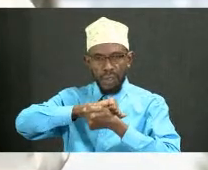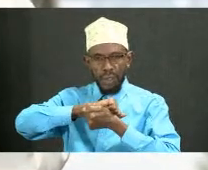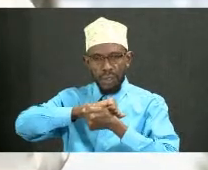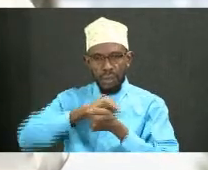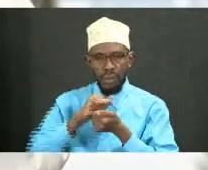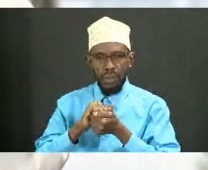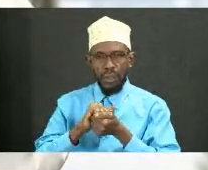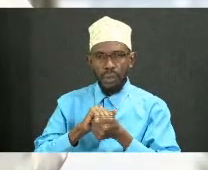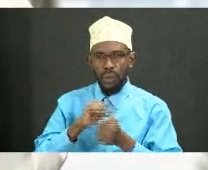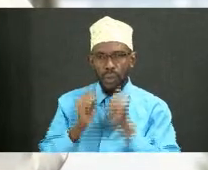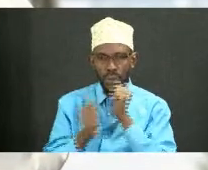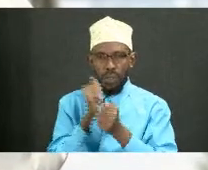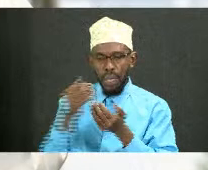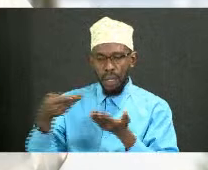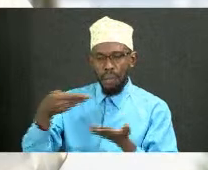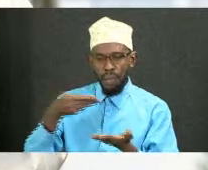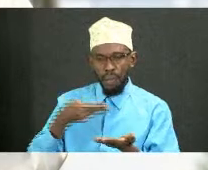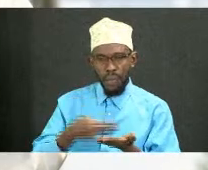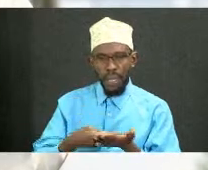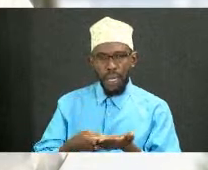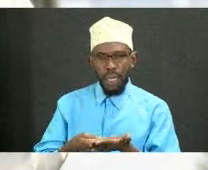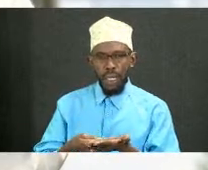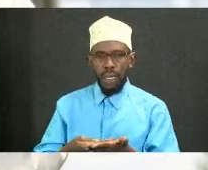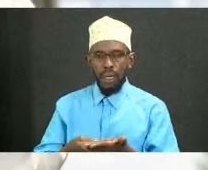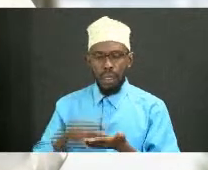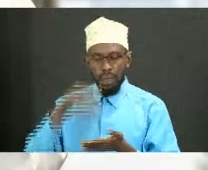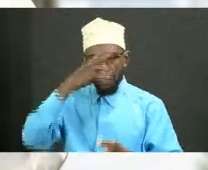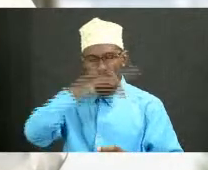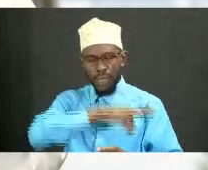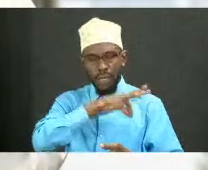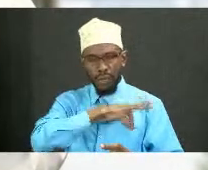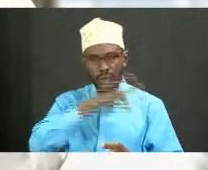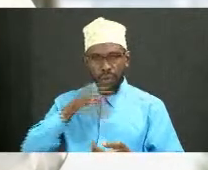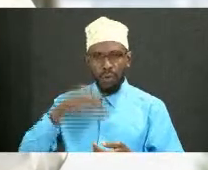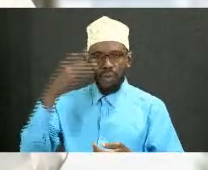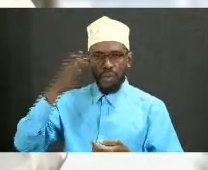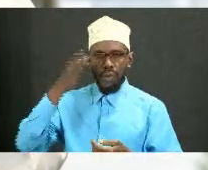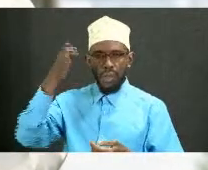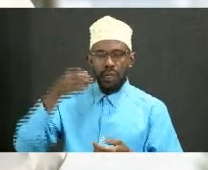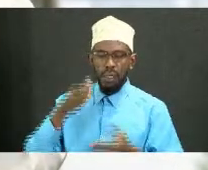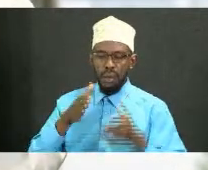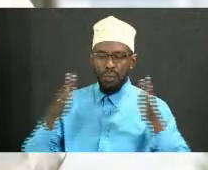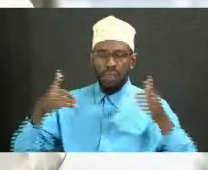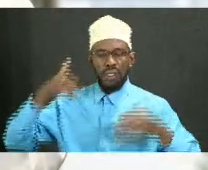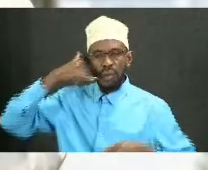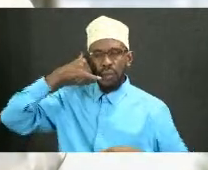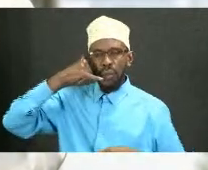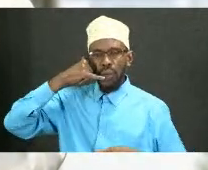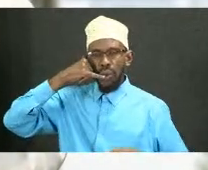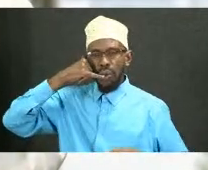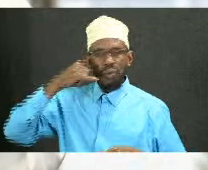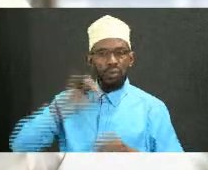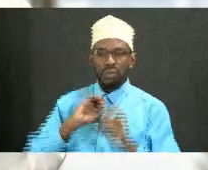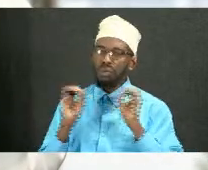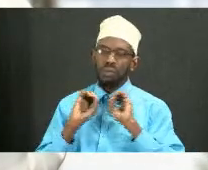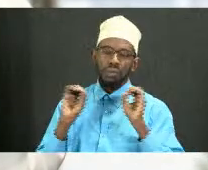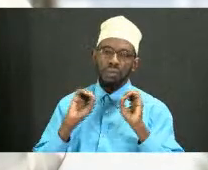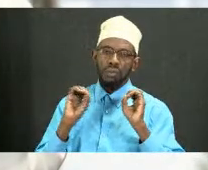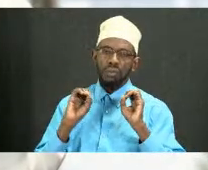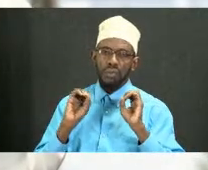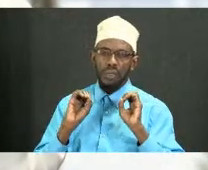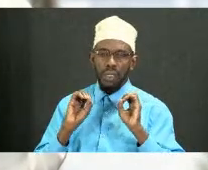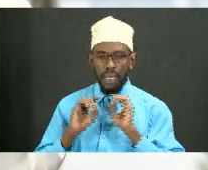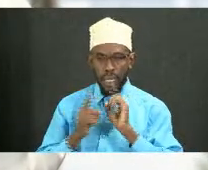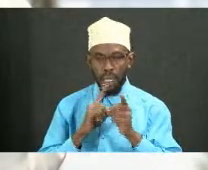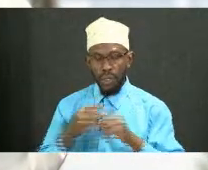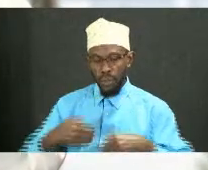au uwekezaji ni kitu ambacho utanunua kitakuwa kinakupa wewe pato. Simu kubwa si uwekezaji. Uh-huh. Na